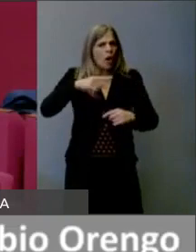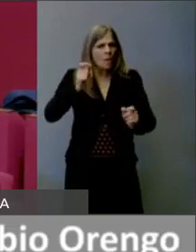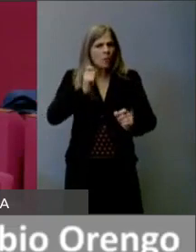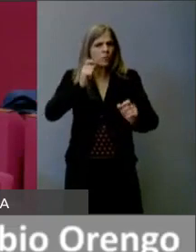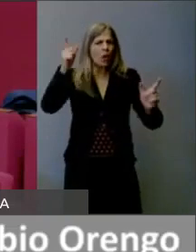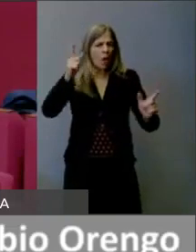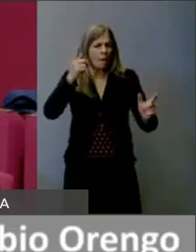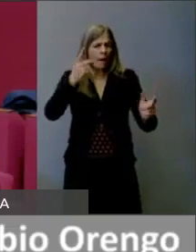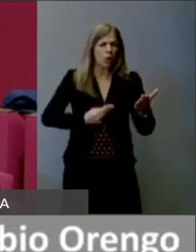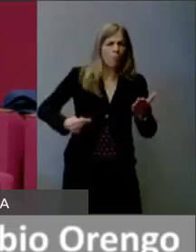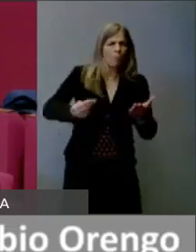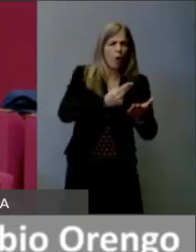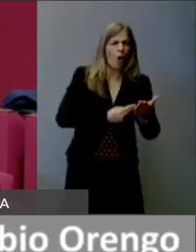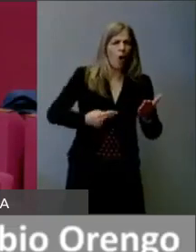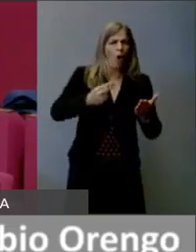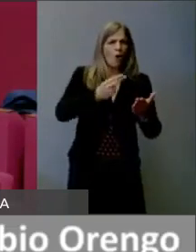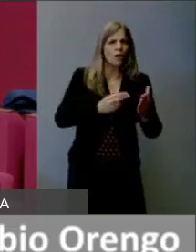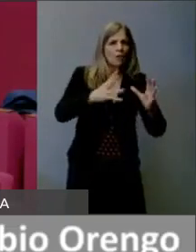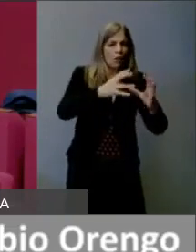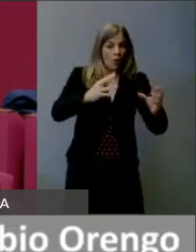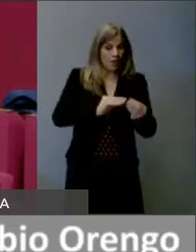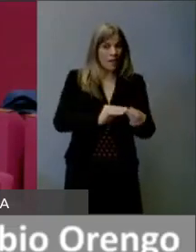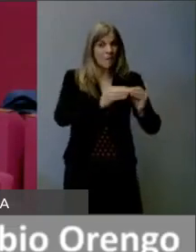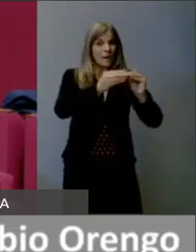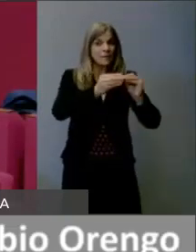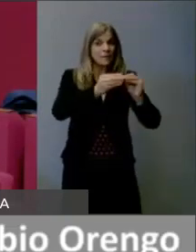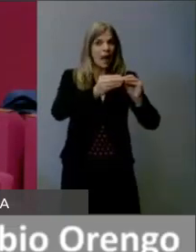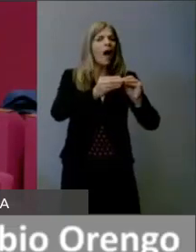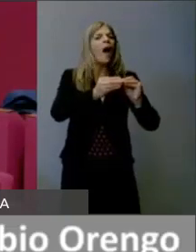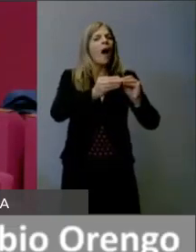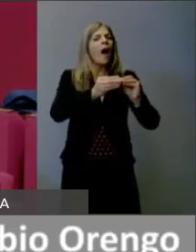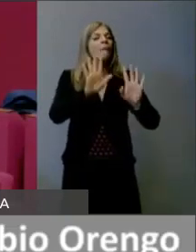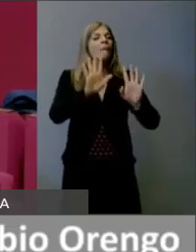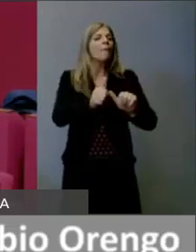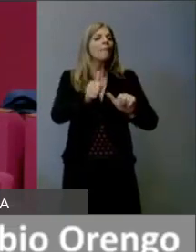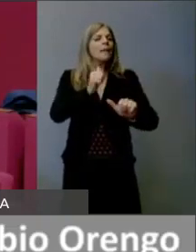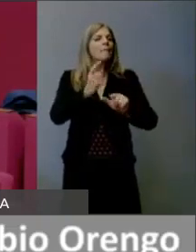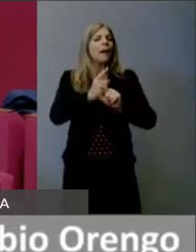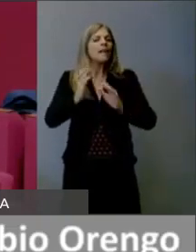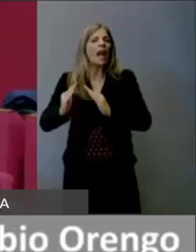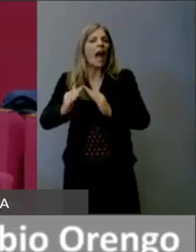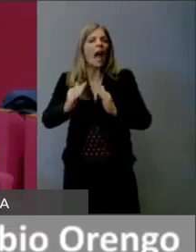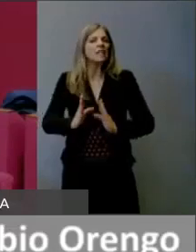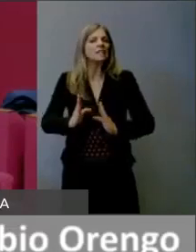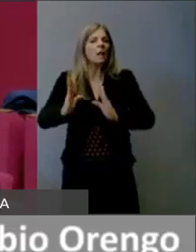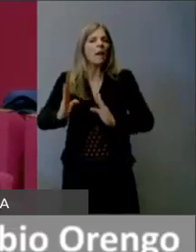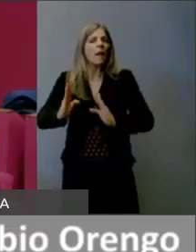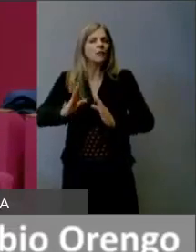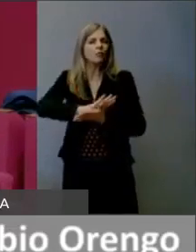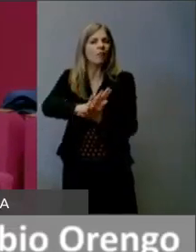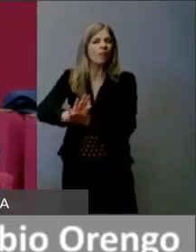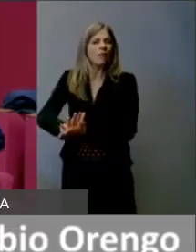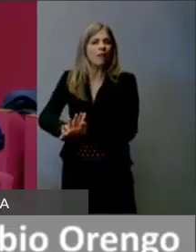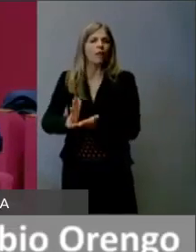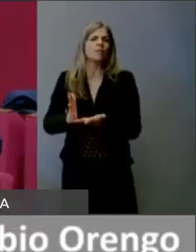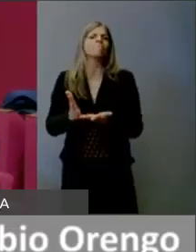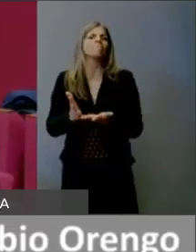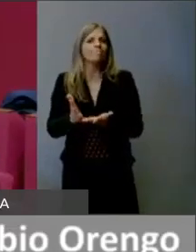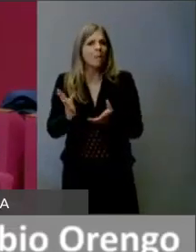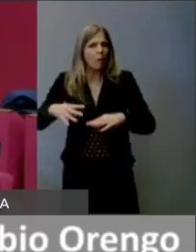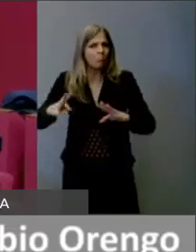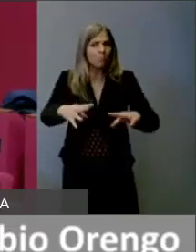rimessa prevedesse la demolizione. Chi altri che dicono abbiamo rifatto nel palazzo una serie di lavori, e lei